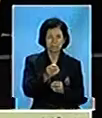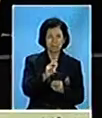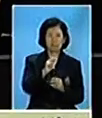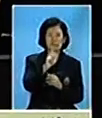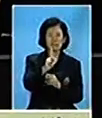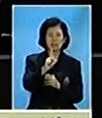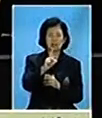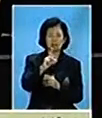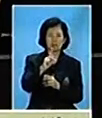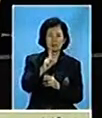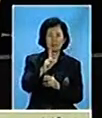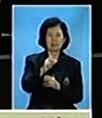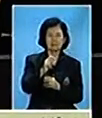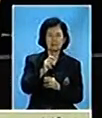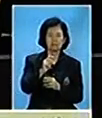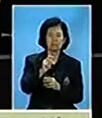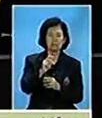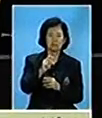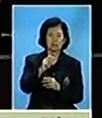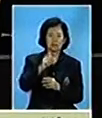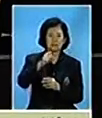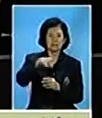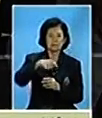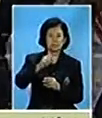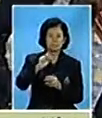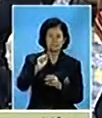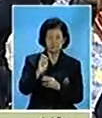ะครับท่านกฤตครับเชิญครับ